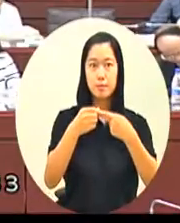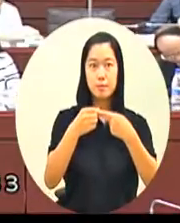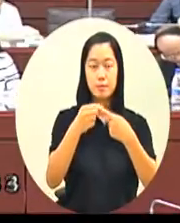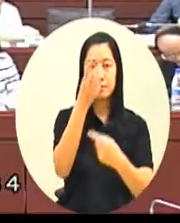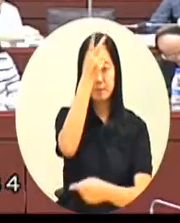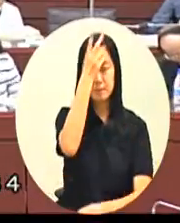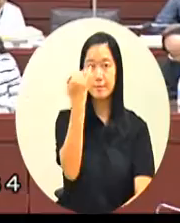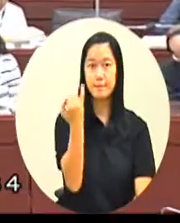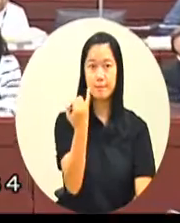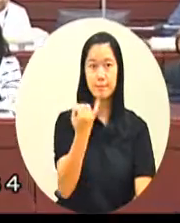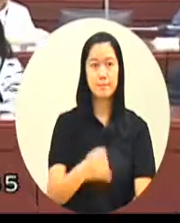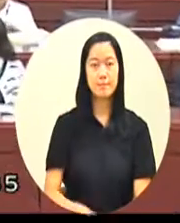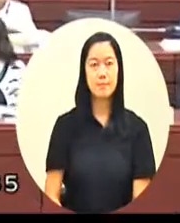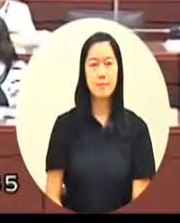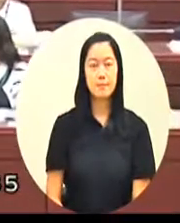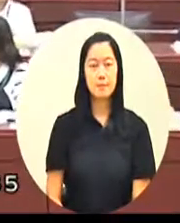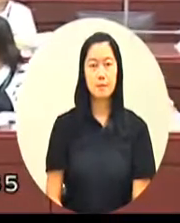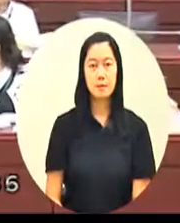长，